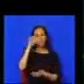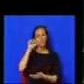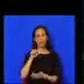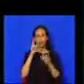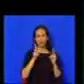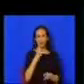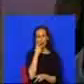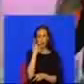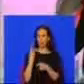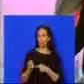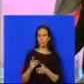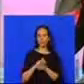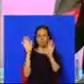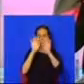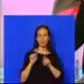המסך.